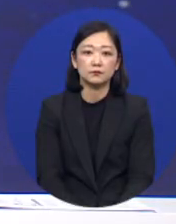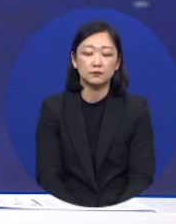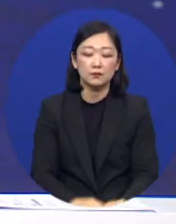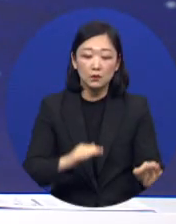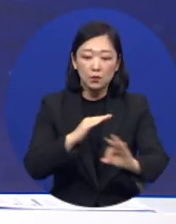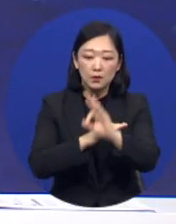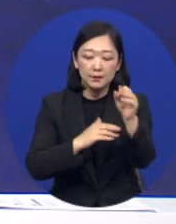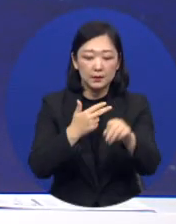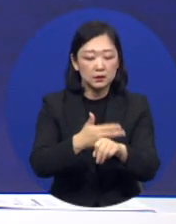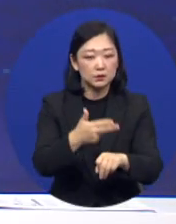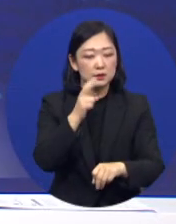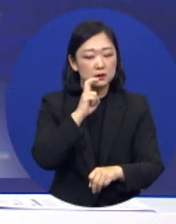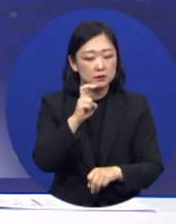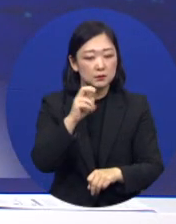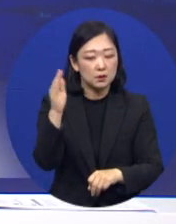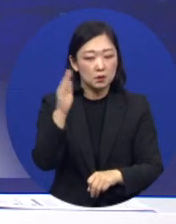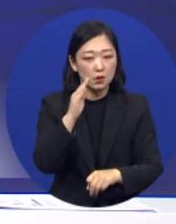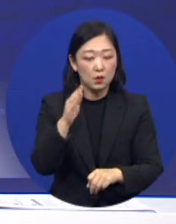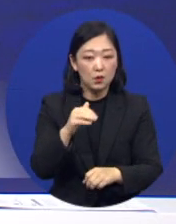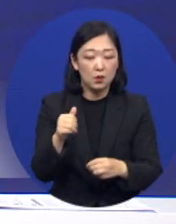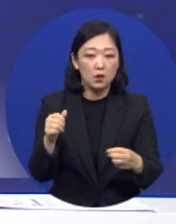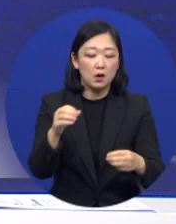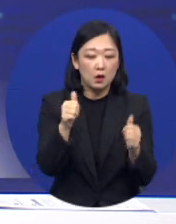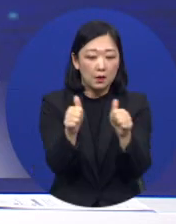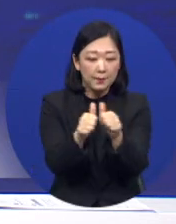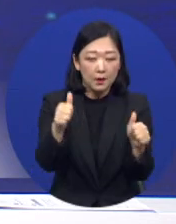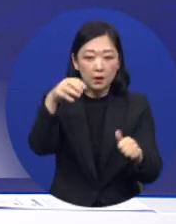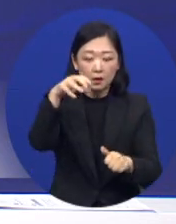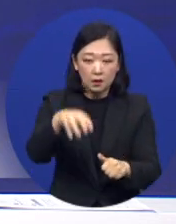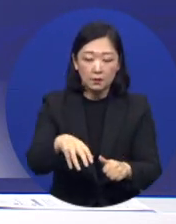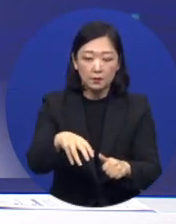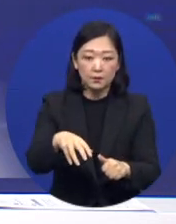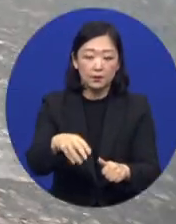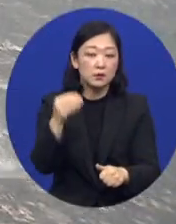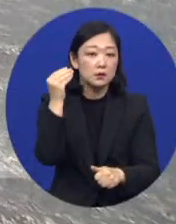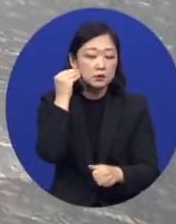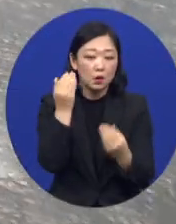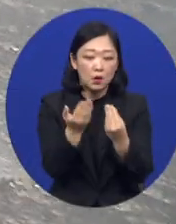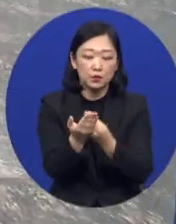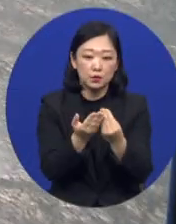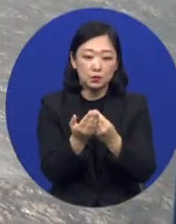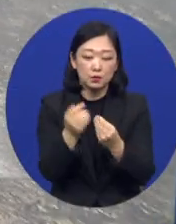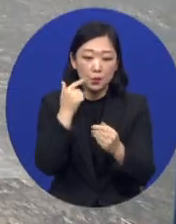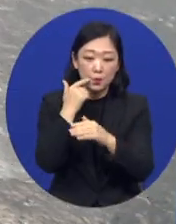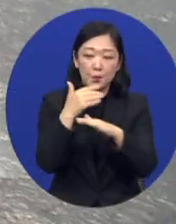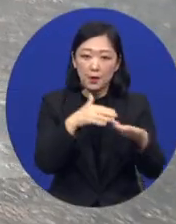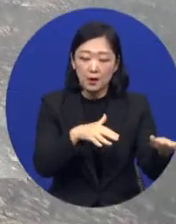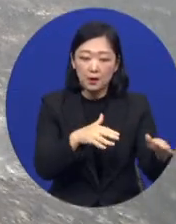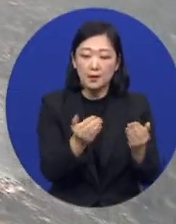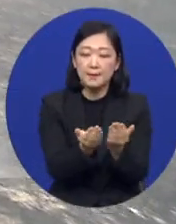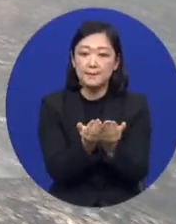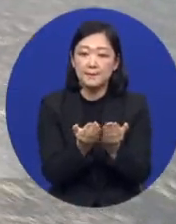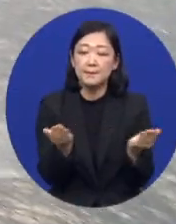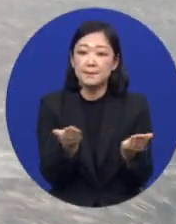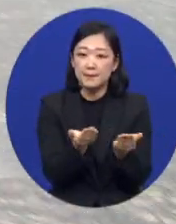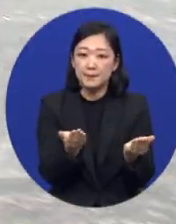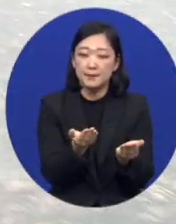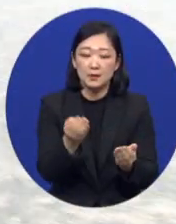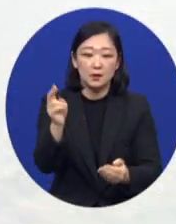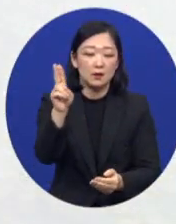오늘 아침 7시 20분쯤 제주시 한경면 차기도 서쪽 83km 해상에서 조업 중이던